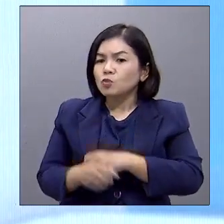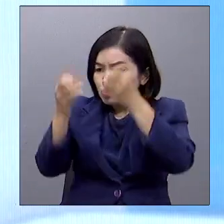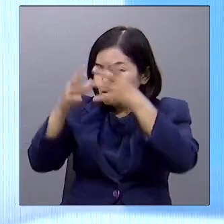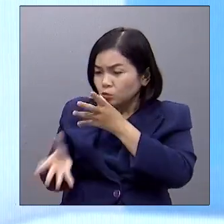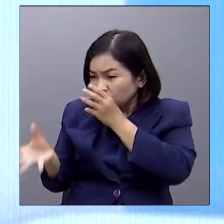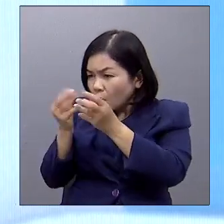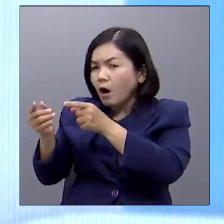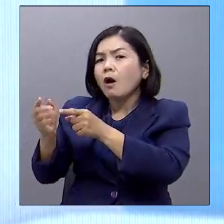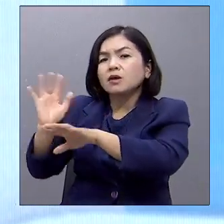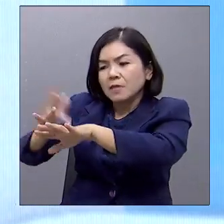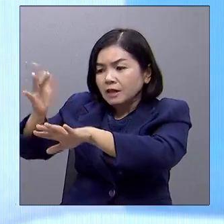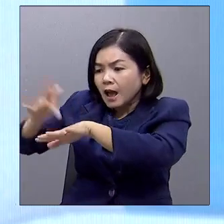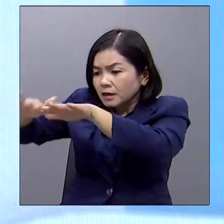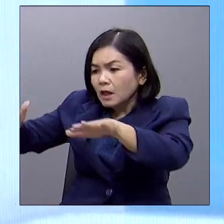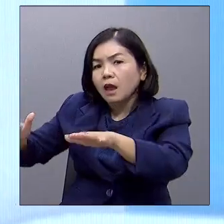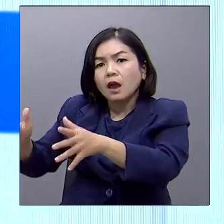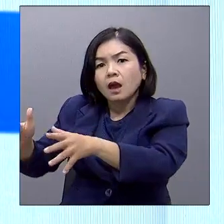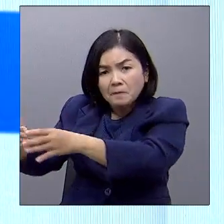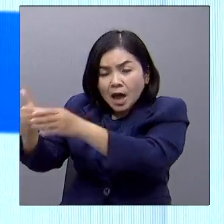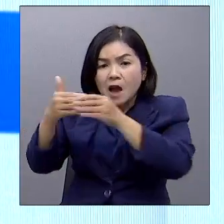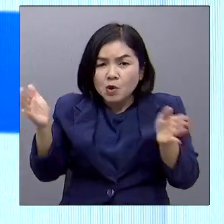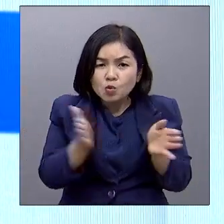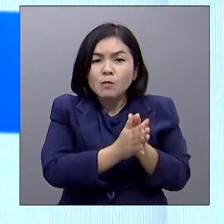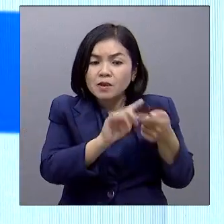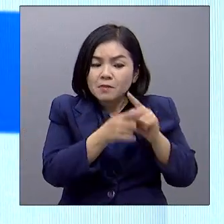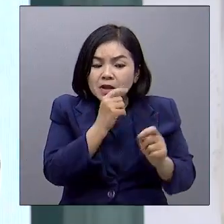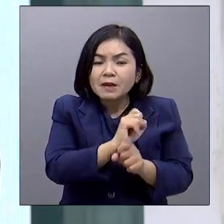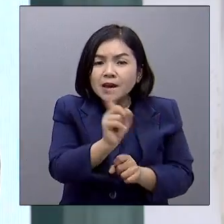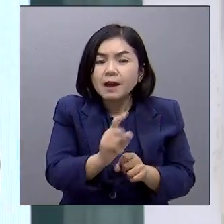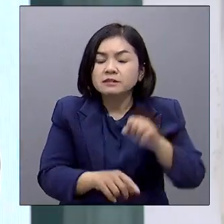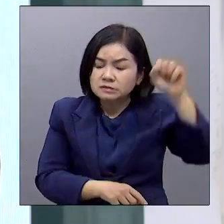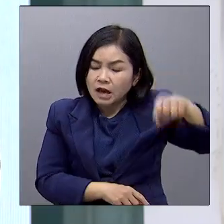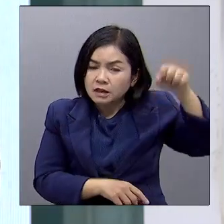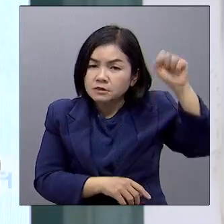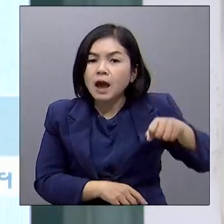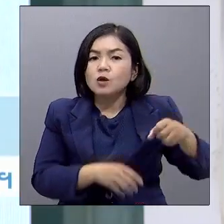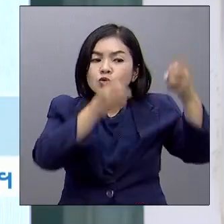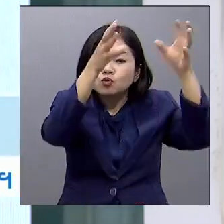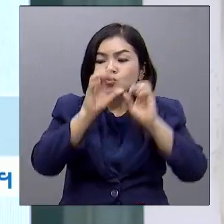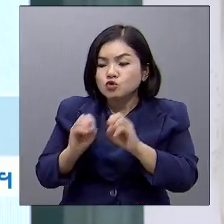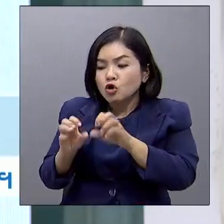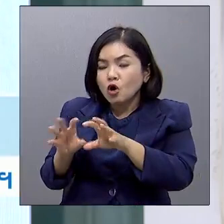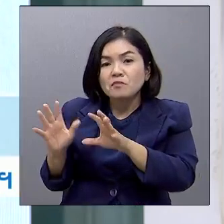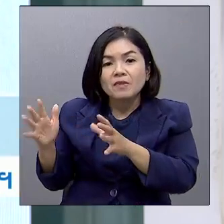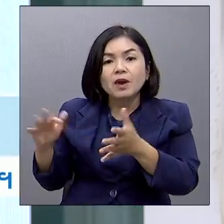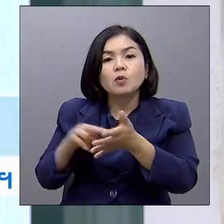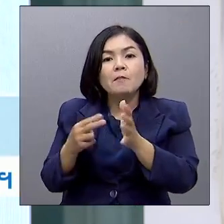ดูสว เดก hocเราจะดงเขามีส่วรวมได้อย่ไร ใช่ไระจ vegetarianใช่ค่ะ เพระวาถ้าคคูไม่สอน เขากับคคลูรัดเลยค